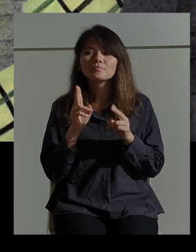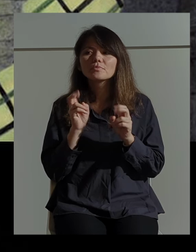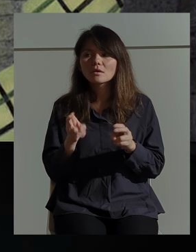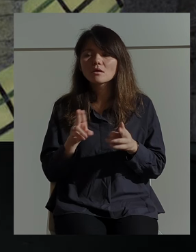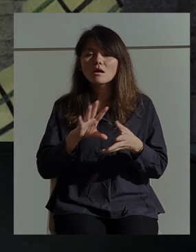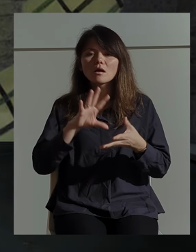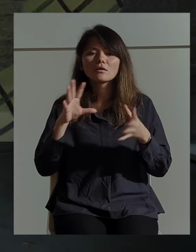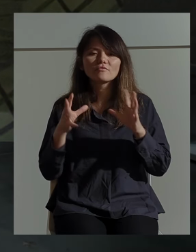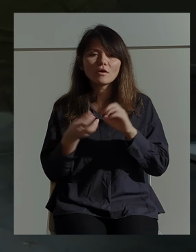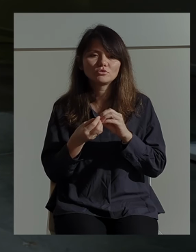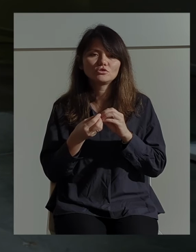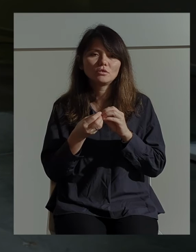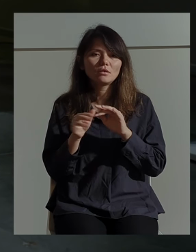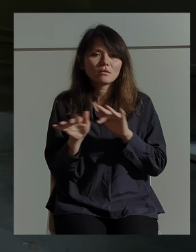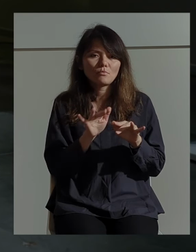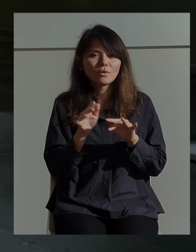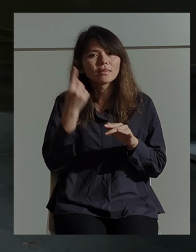сно